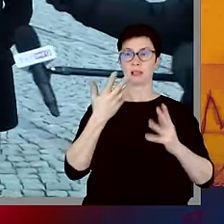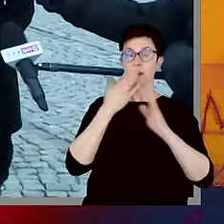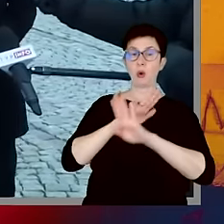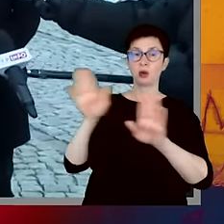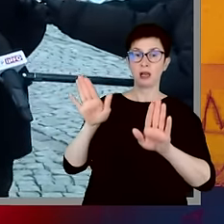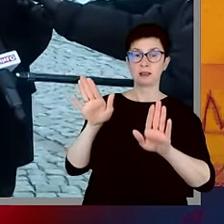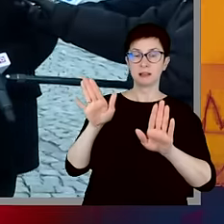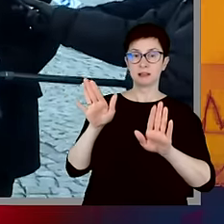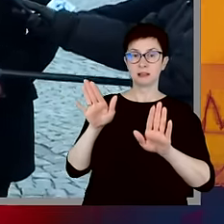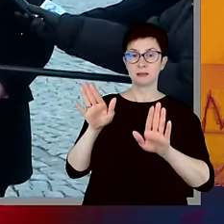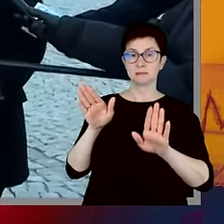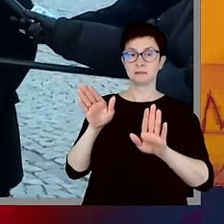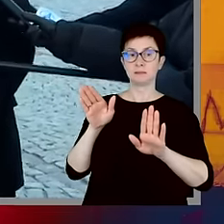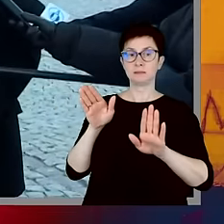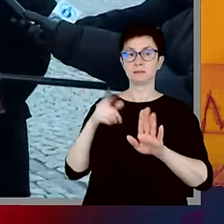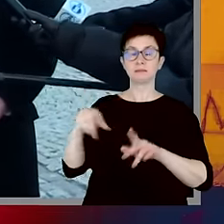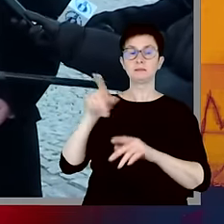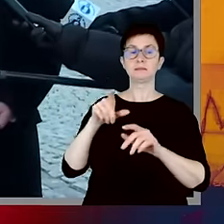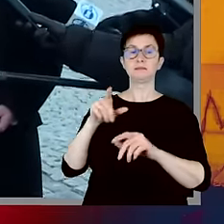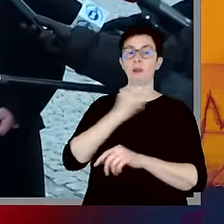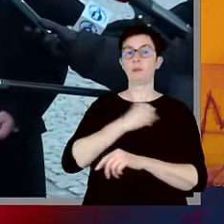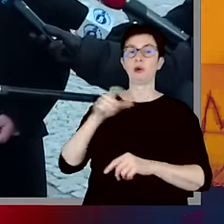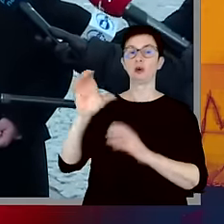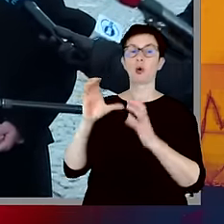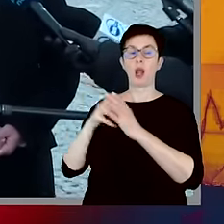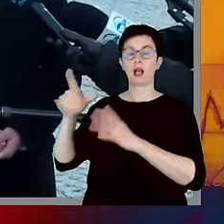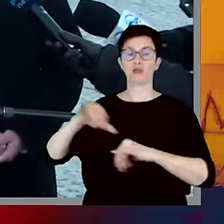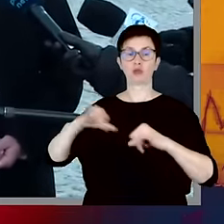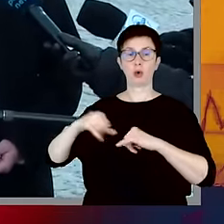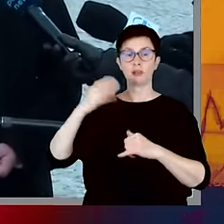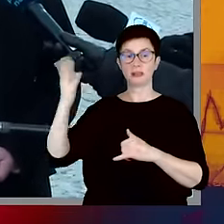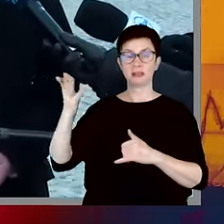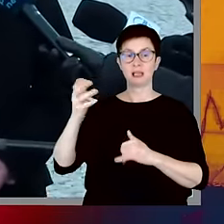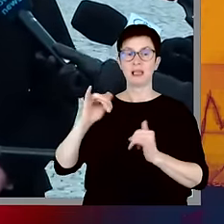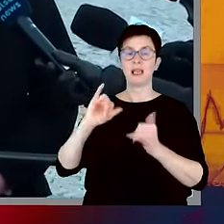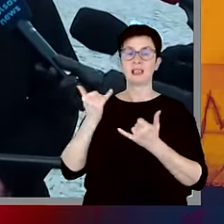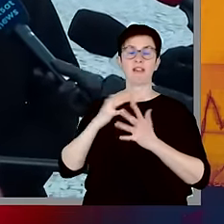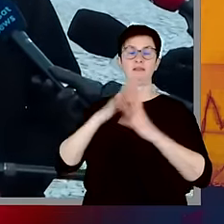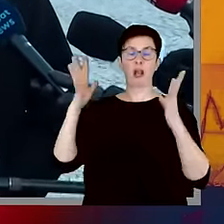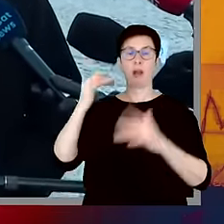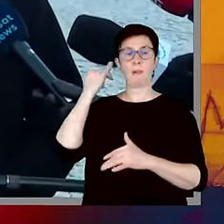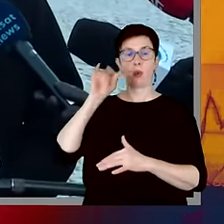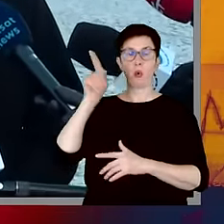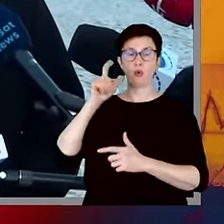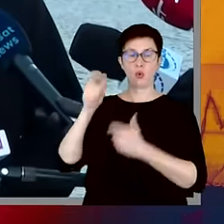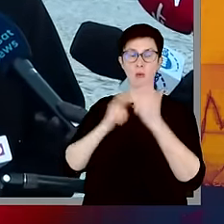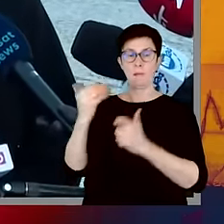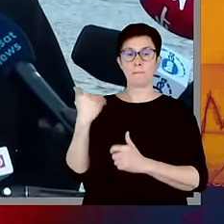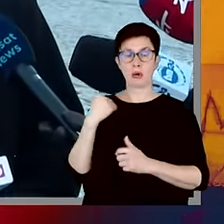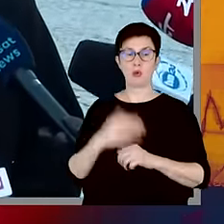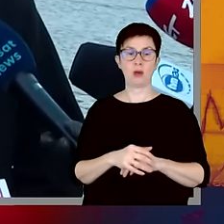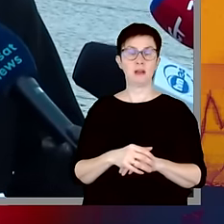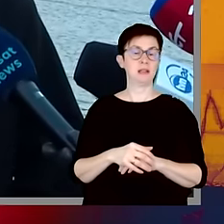posłom koalicji rządzącej, jak wielki błąd zrobili, jak